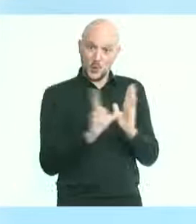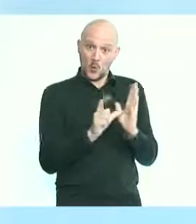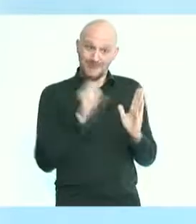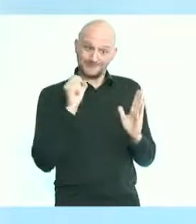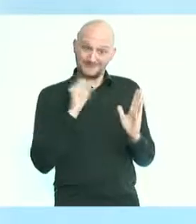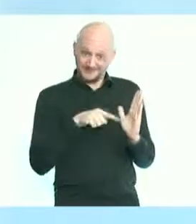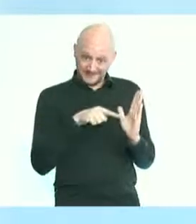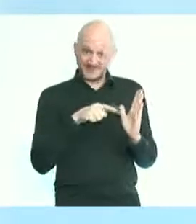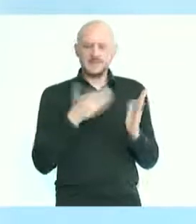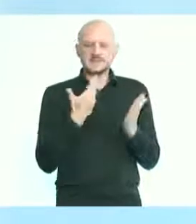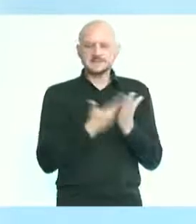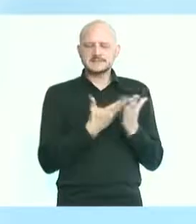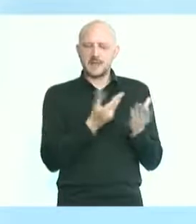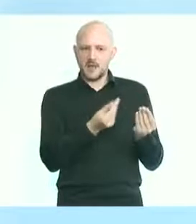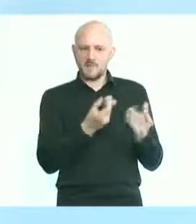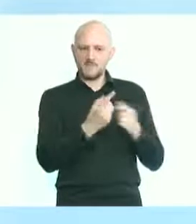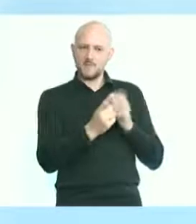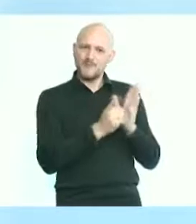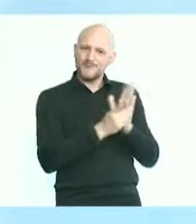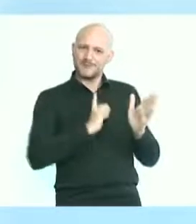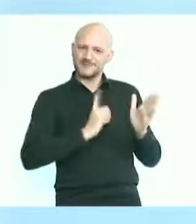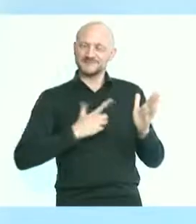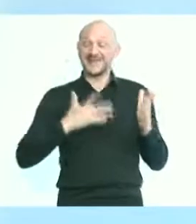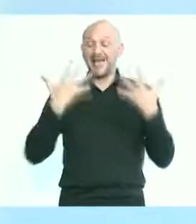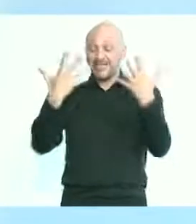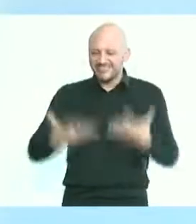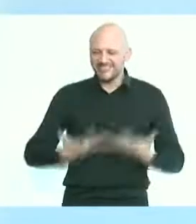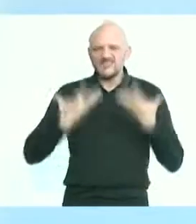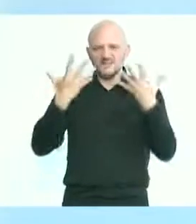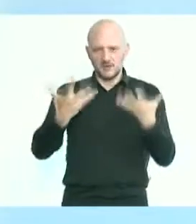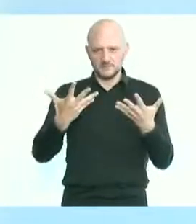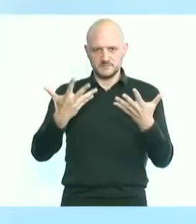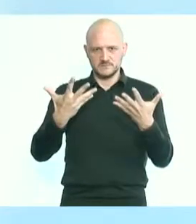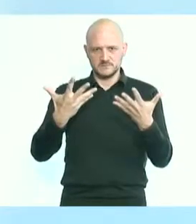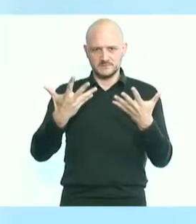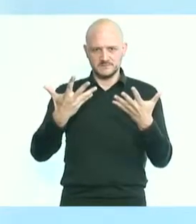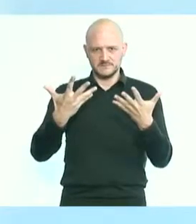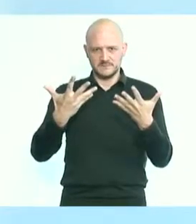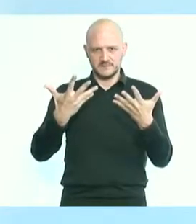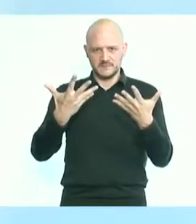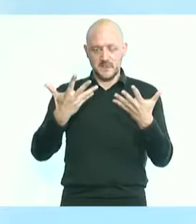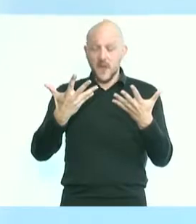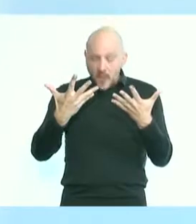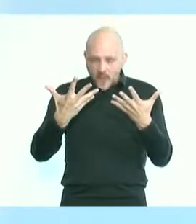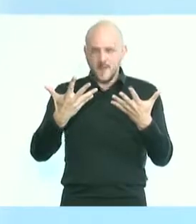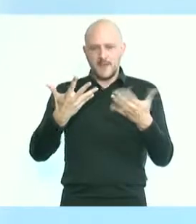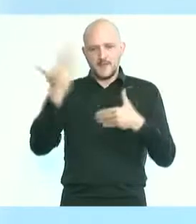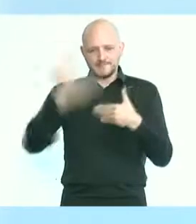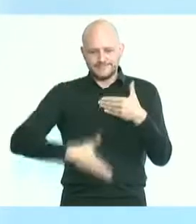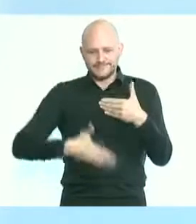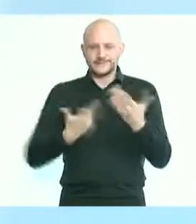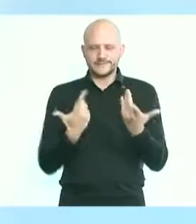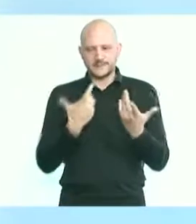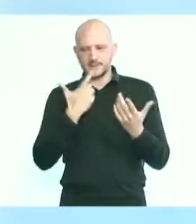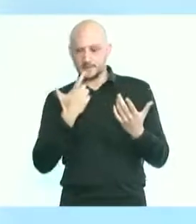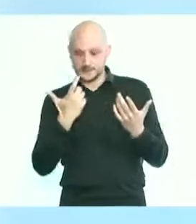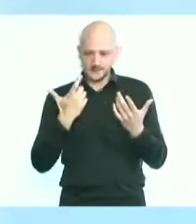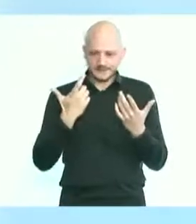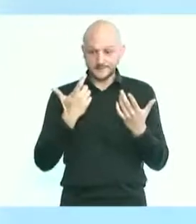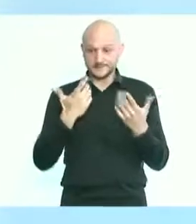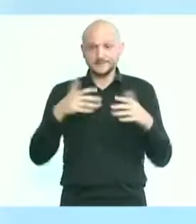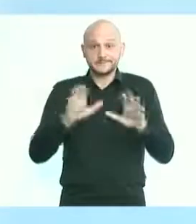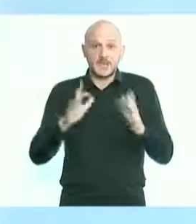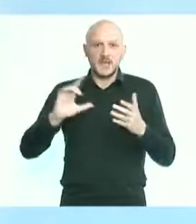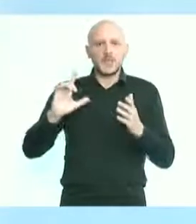ans pour atteindre cet objectif. Mais 2015, face à la difficulté de mise en conformité des ERP